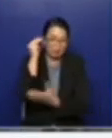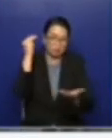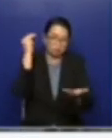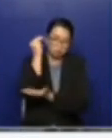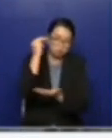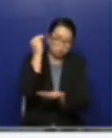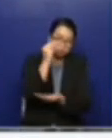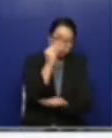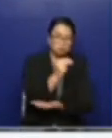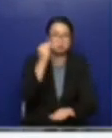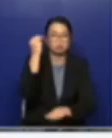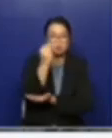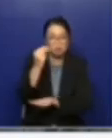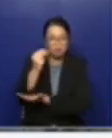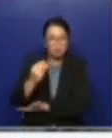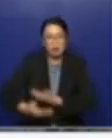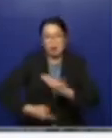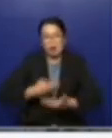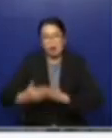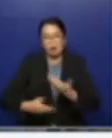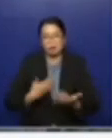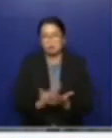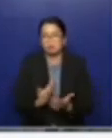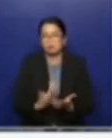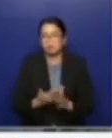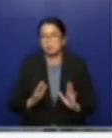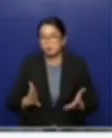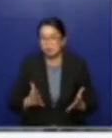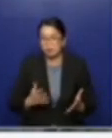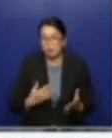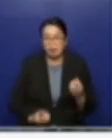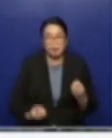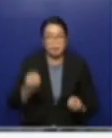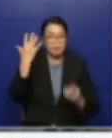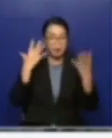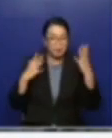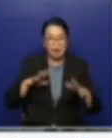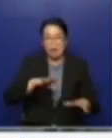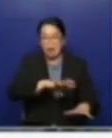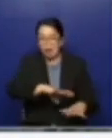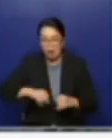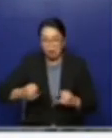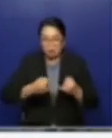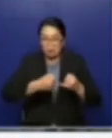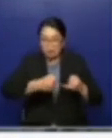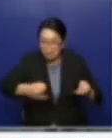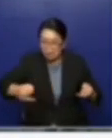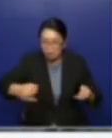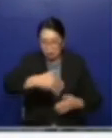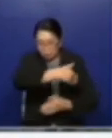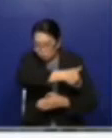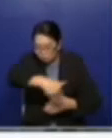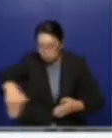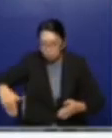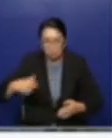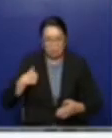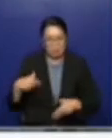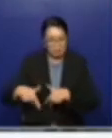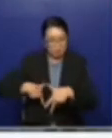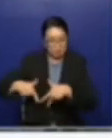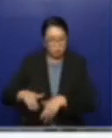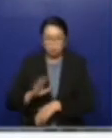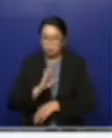ายแต่ไม่มีเงินครับปรากฏว่าป่าไม้มาขีดบุกรุกหาว่าบุกรุกที่